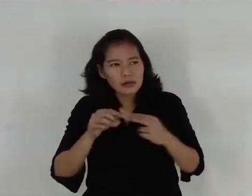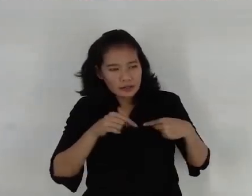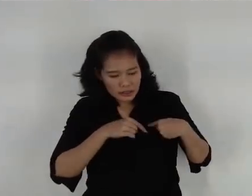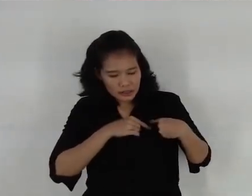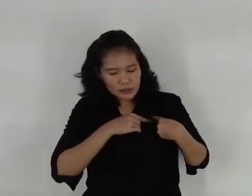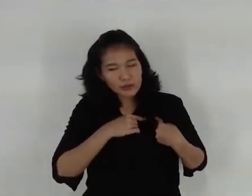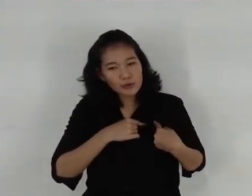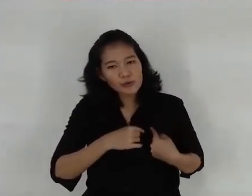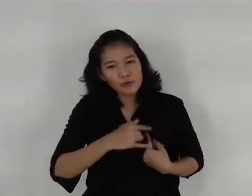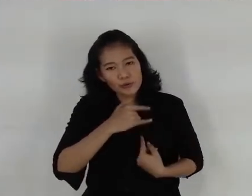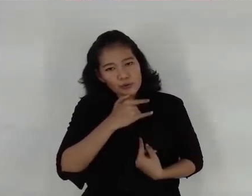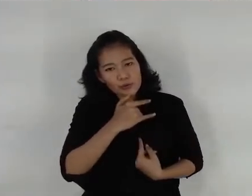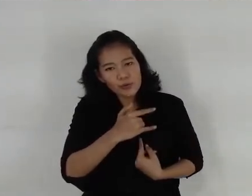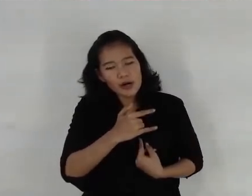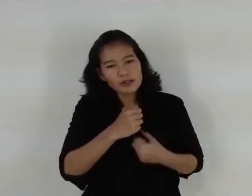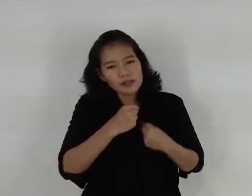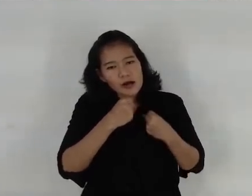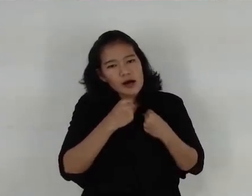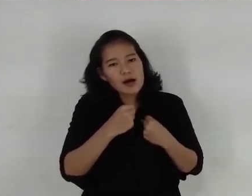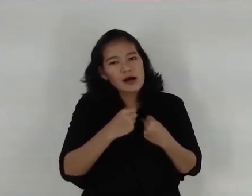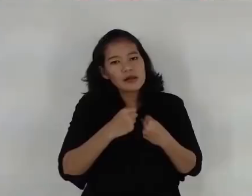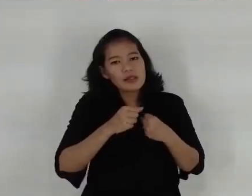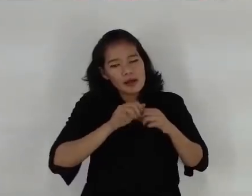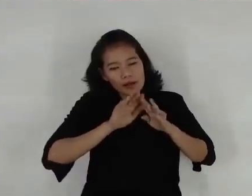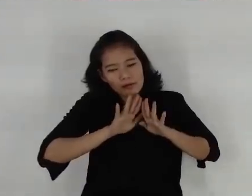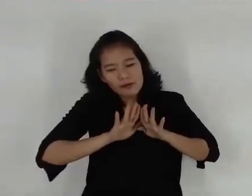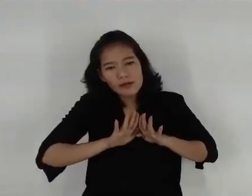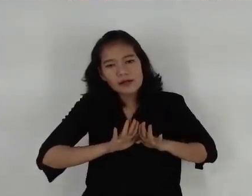memerhati muana